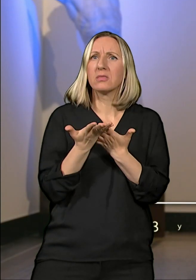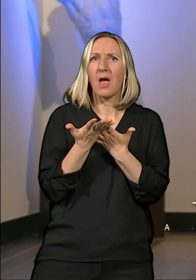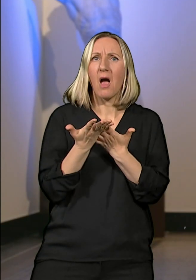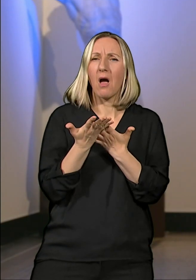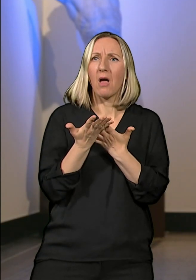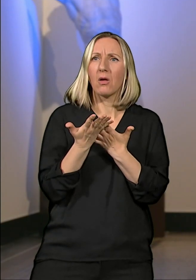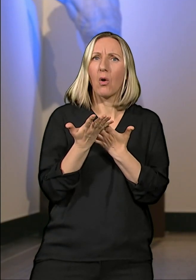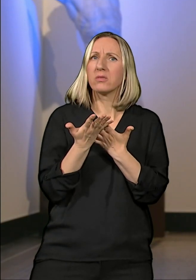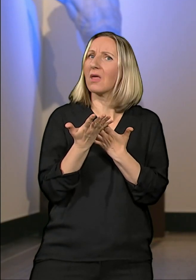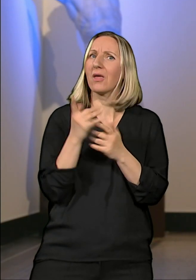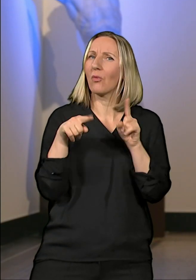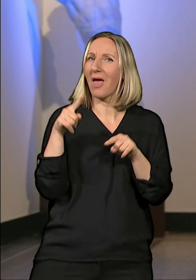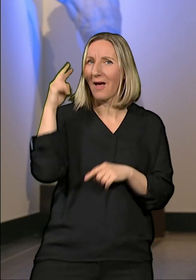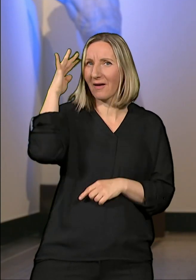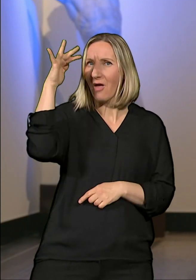misli.